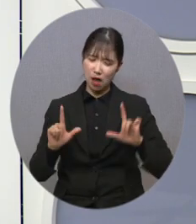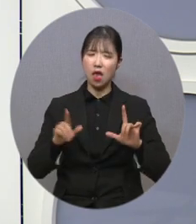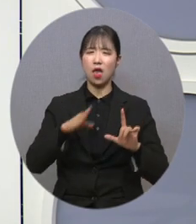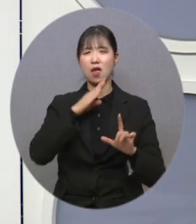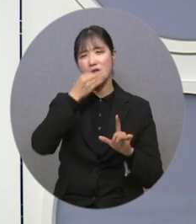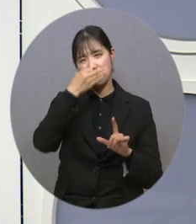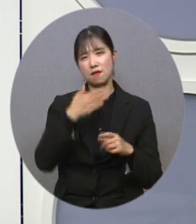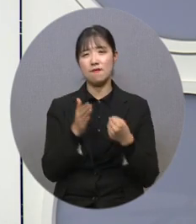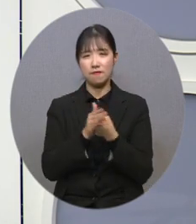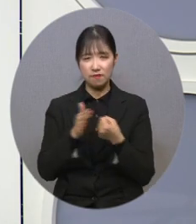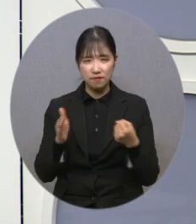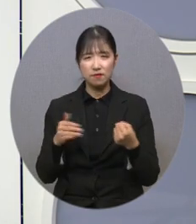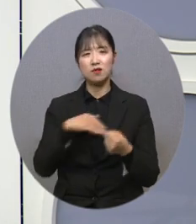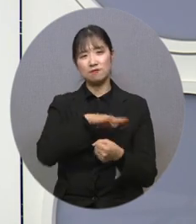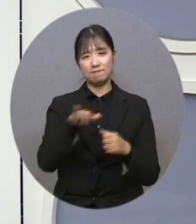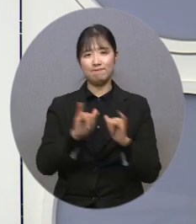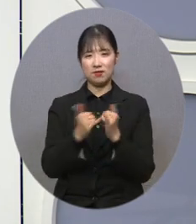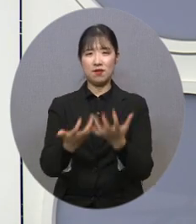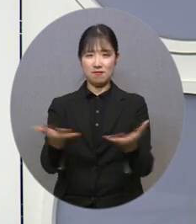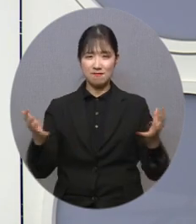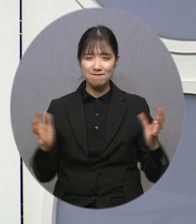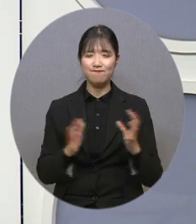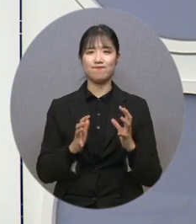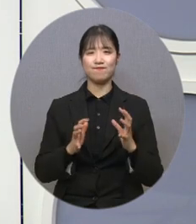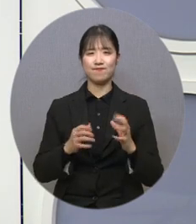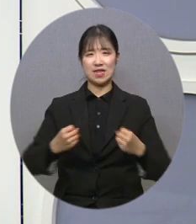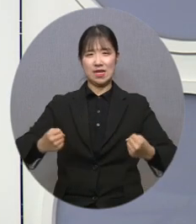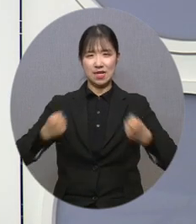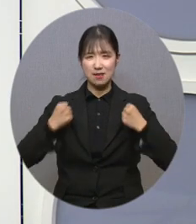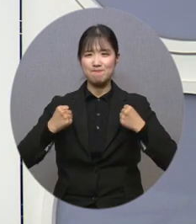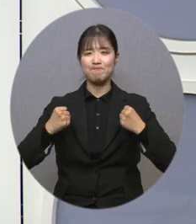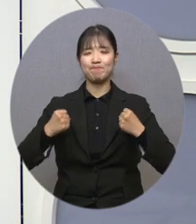때문에 저는 우리 구성원들과 어깨를 마주